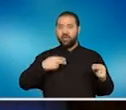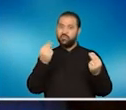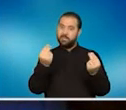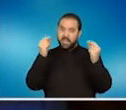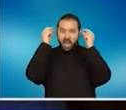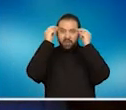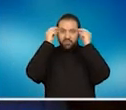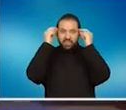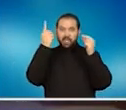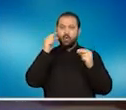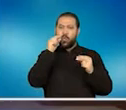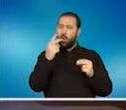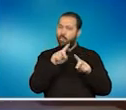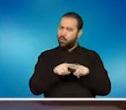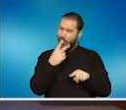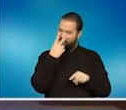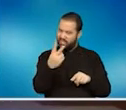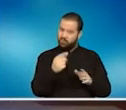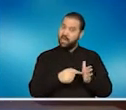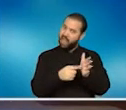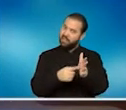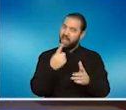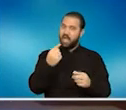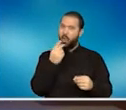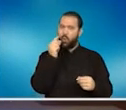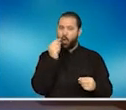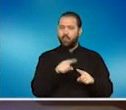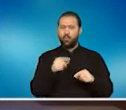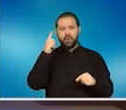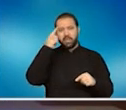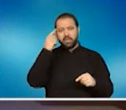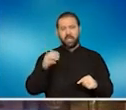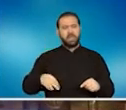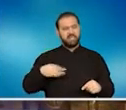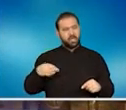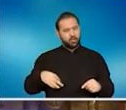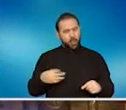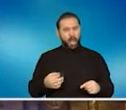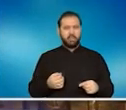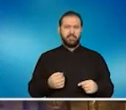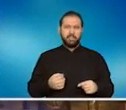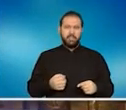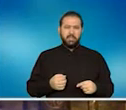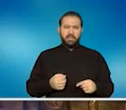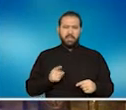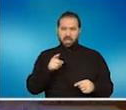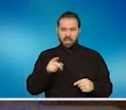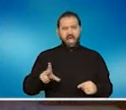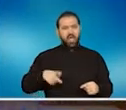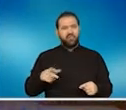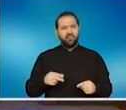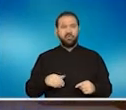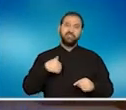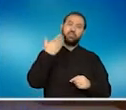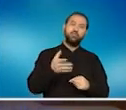intelectual desăvârșit, un om cu viziune, ni l-ați prezentat ca pe un vizionar. Ne-ați spus însă că el a